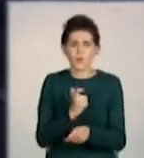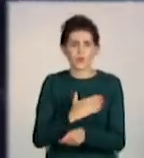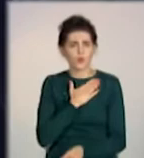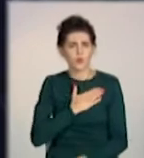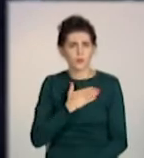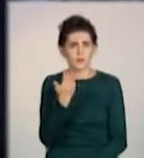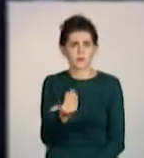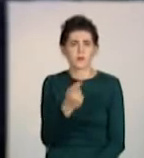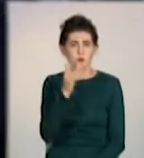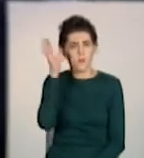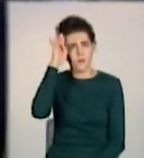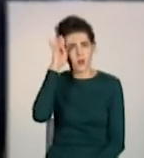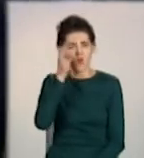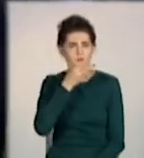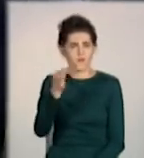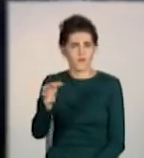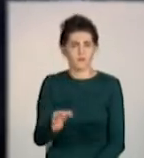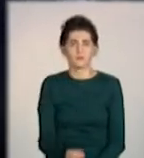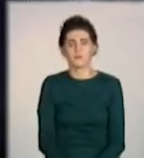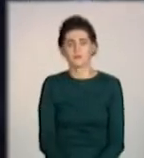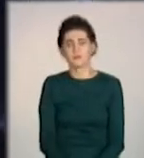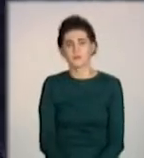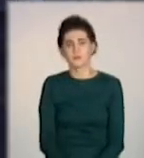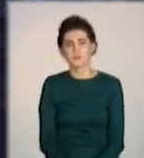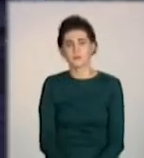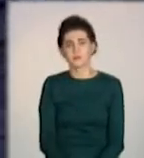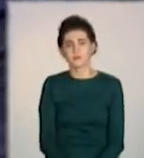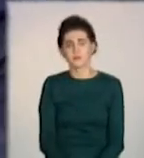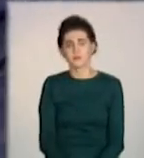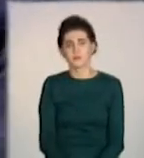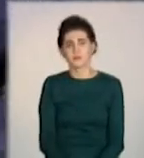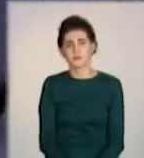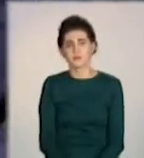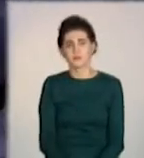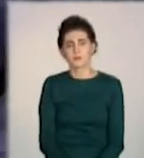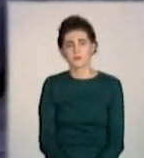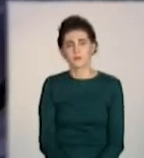Юлія Покідіна, Ростислав Сисою для телеканалу «Донбас».